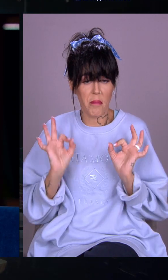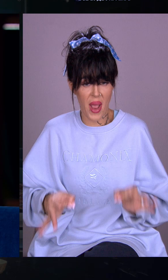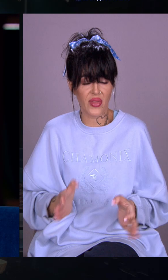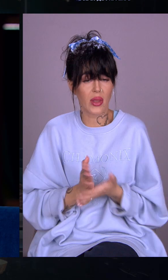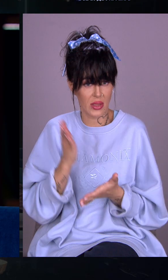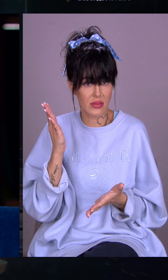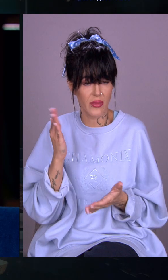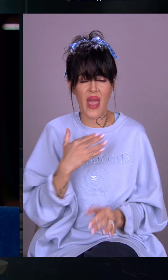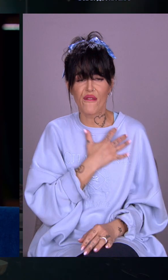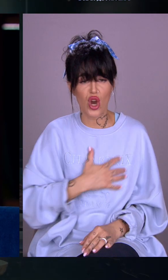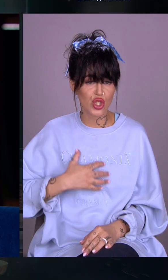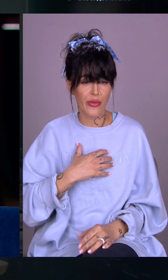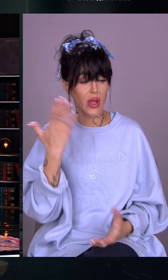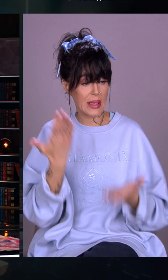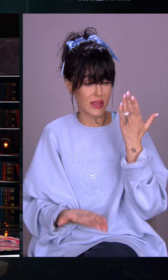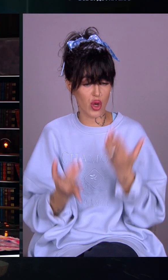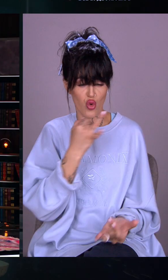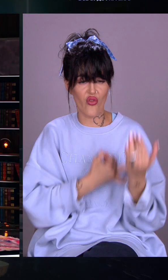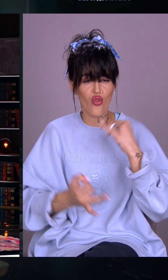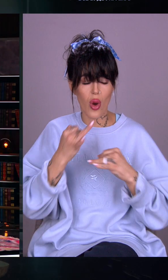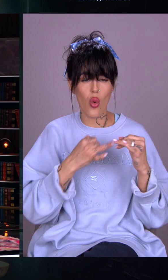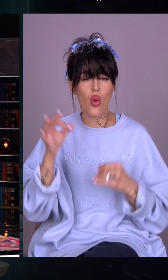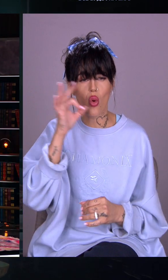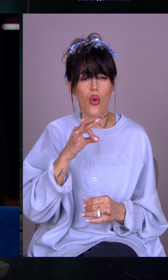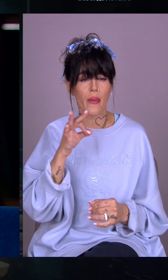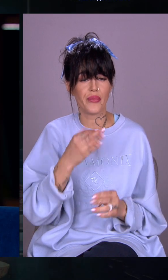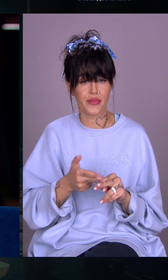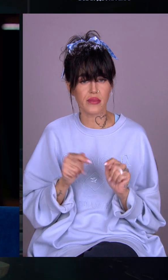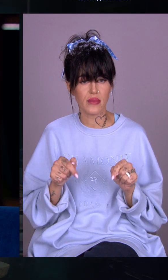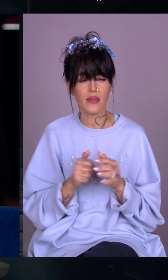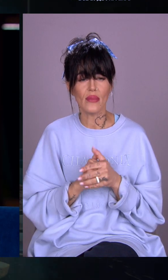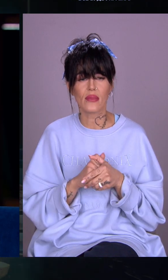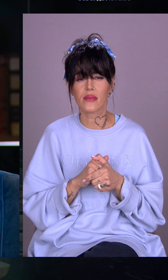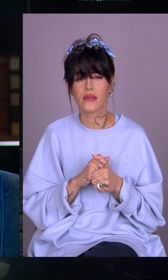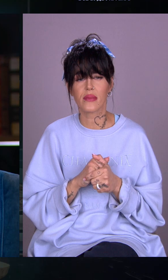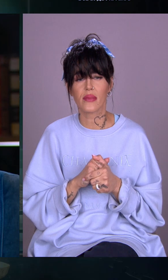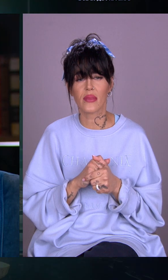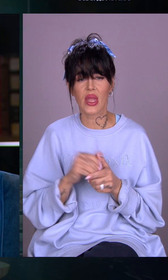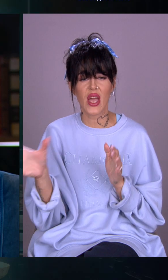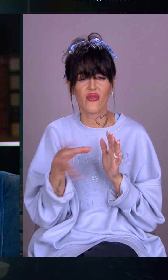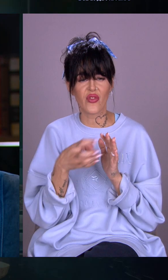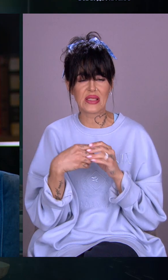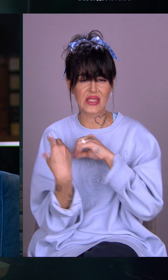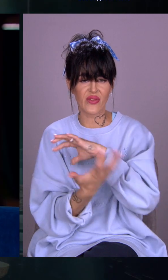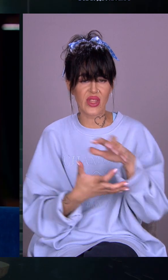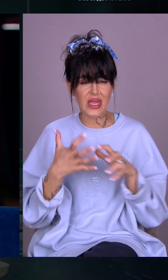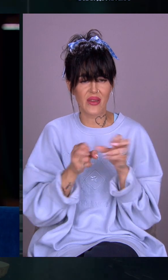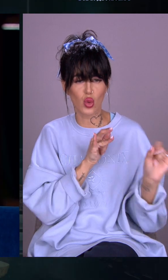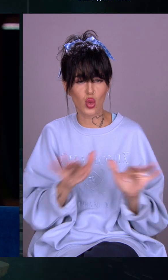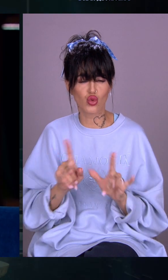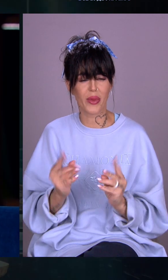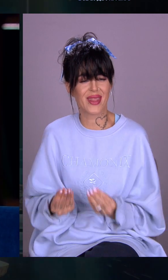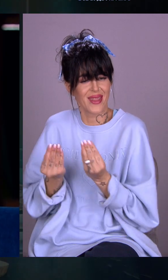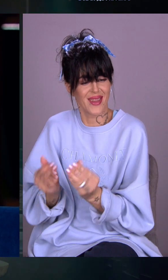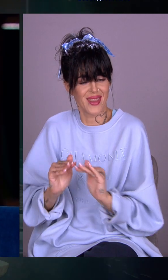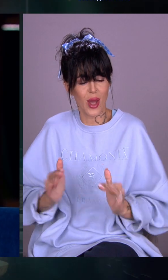важливо. Насправді, якщо серйозно говорити, ну так, хоча тема не про це, але... Весь світ рухається до того, щоб дати дітям більше